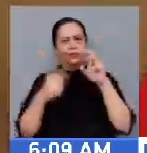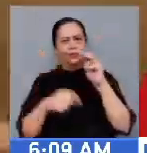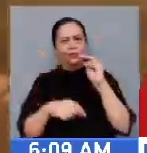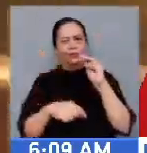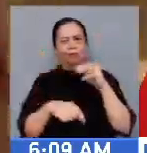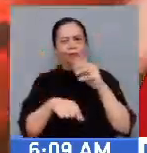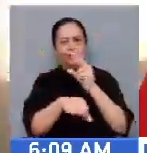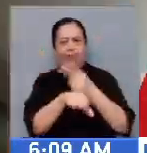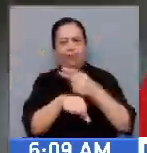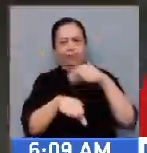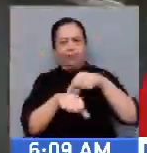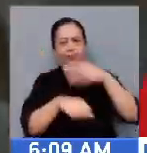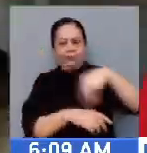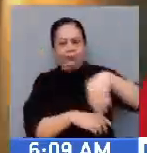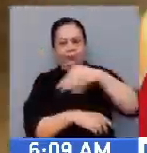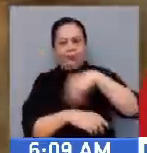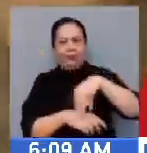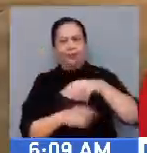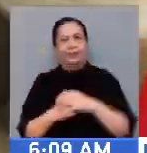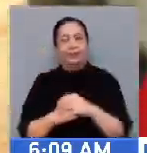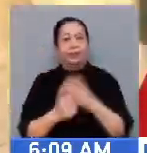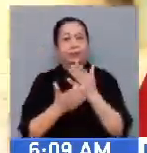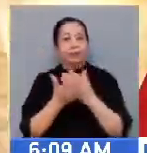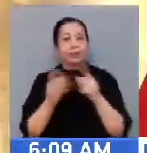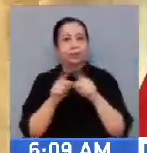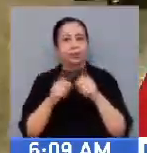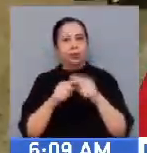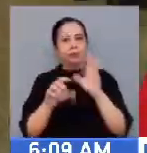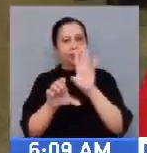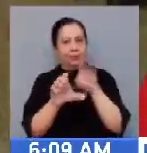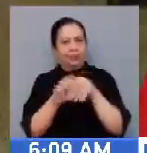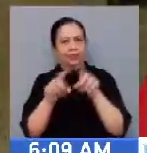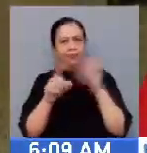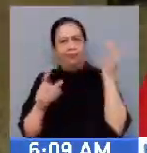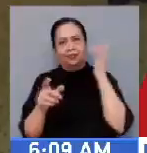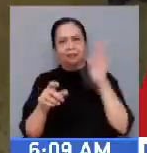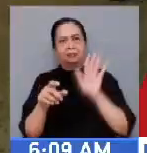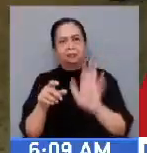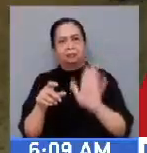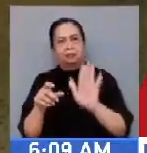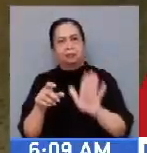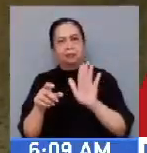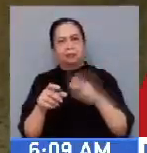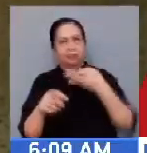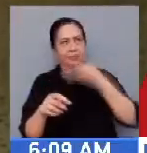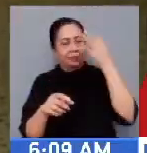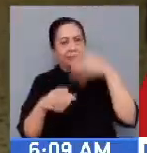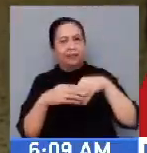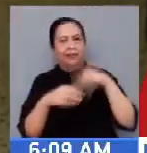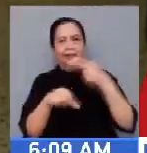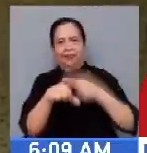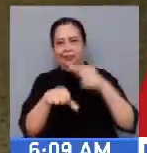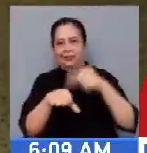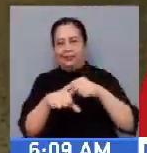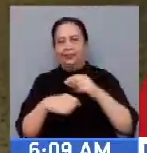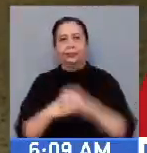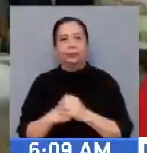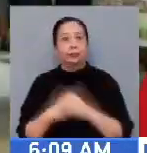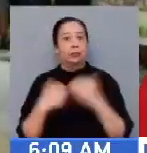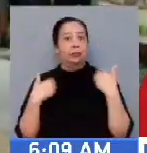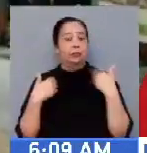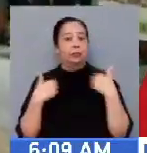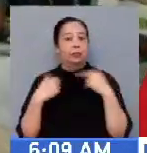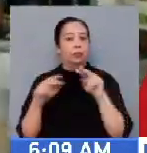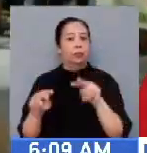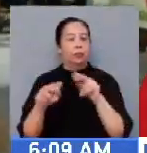City. Ilang motorista rin ang nakisali sa pag-iingay kapag natatapat sa headquarters. May mga nakaantabay na pulis